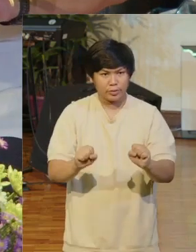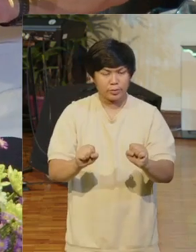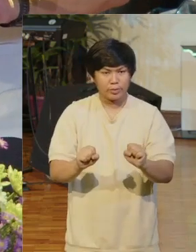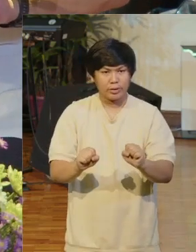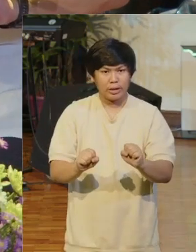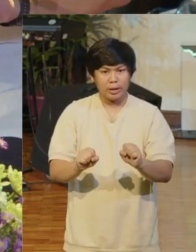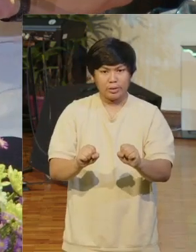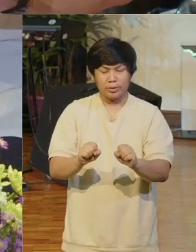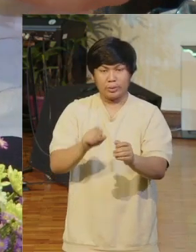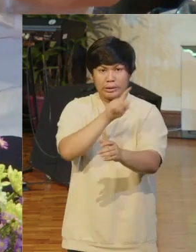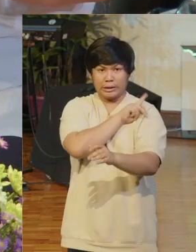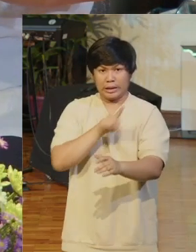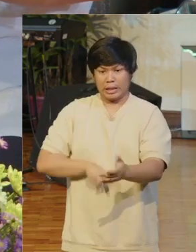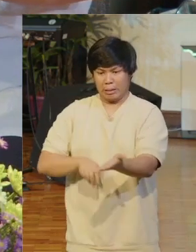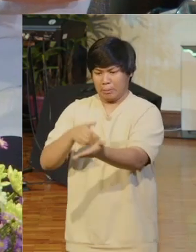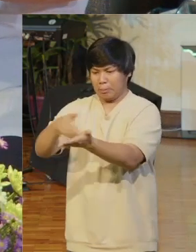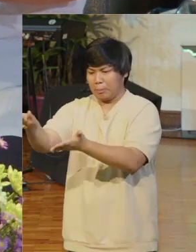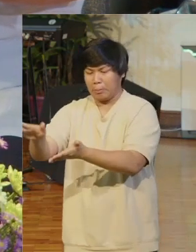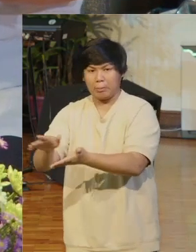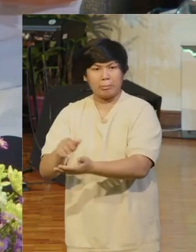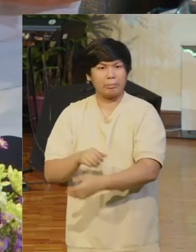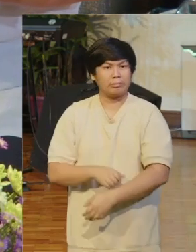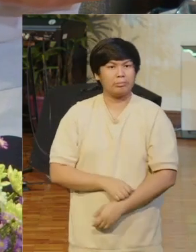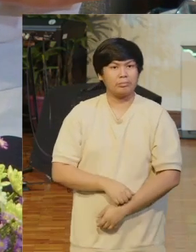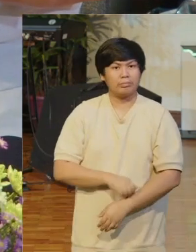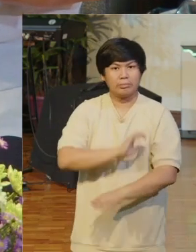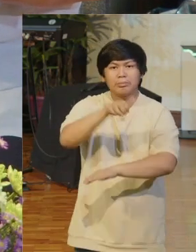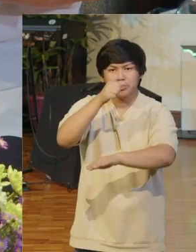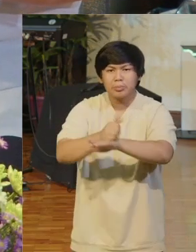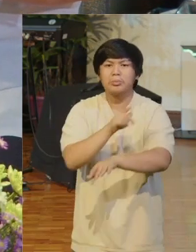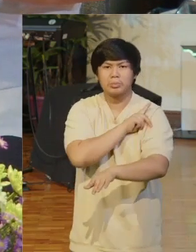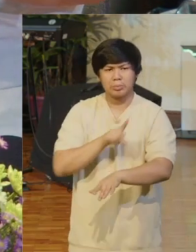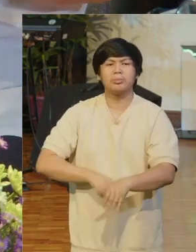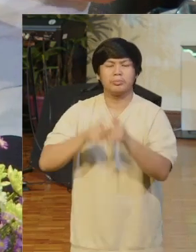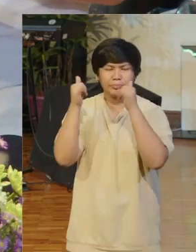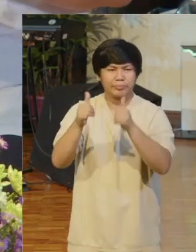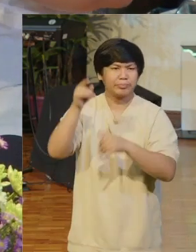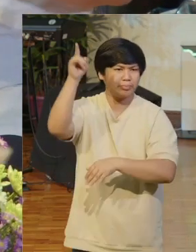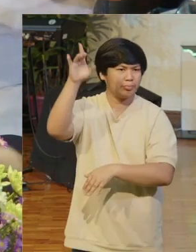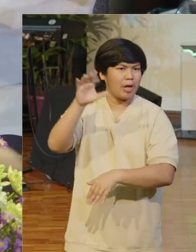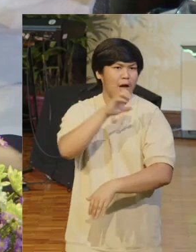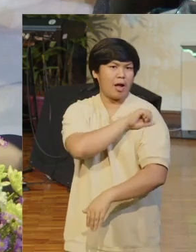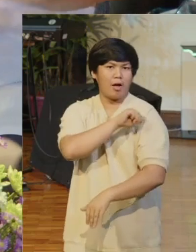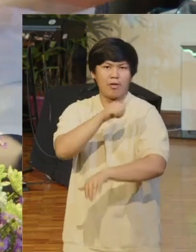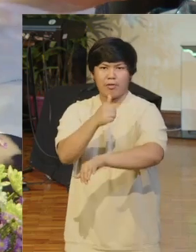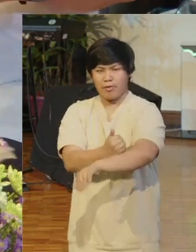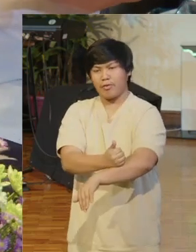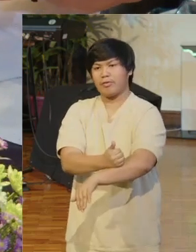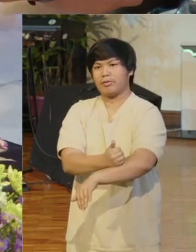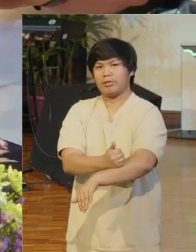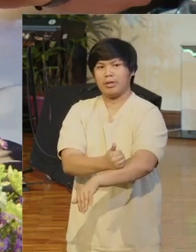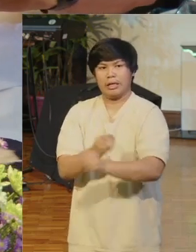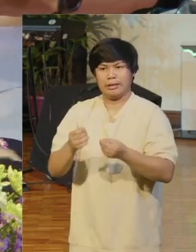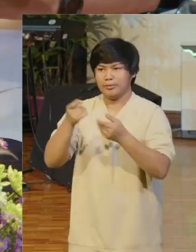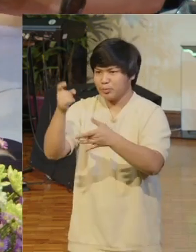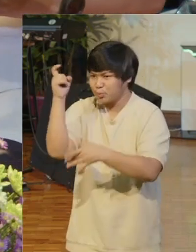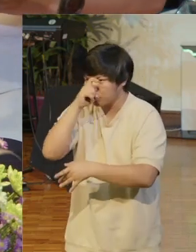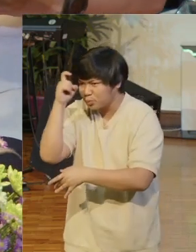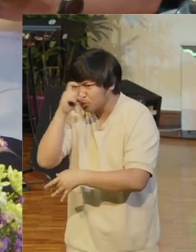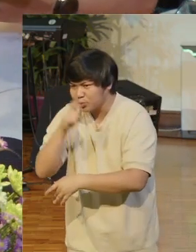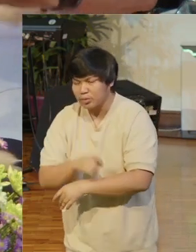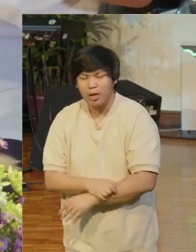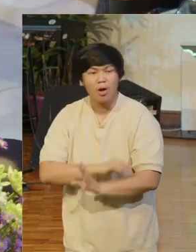removes kings and sets up kings. He gives wisdom to the wise. Sa